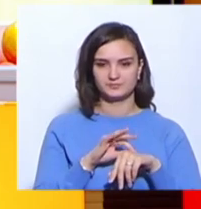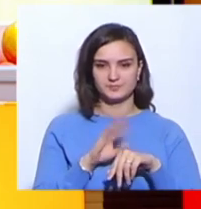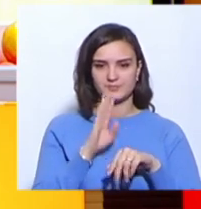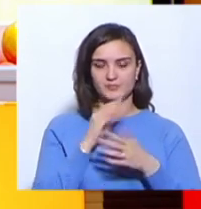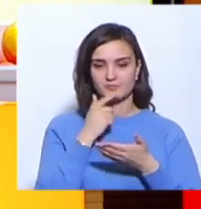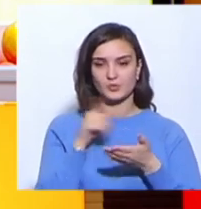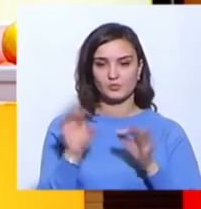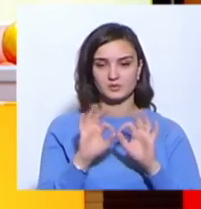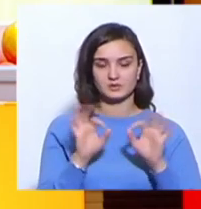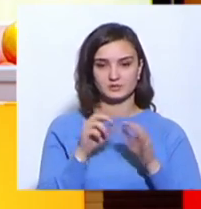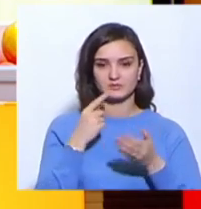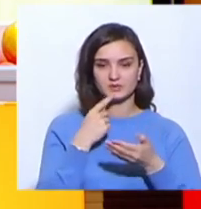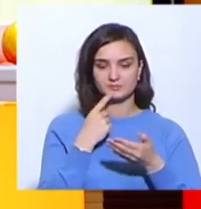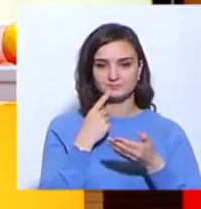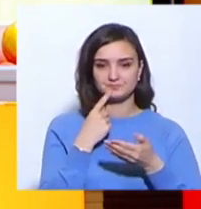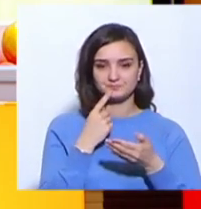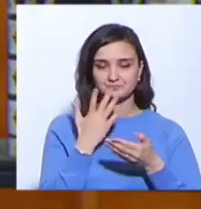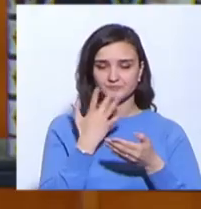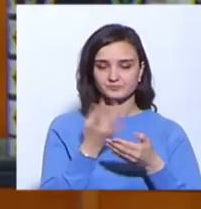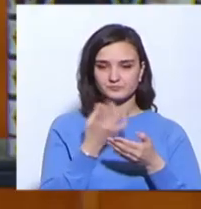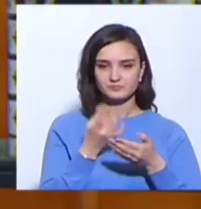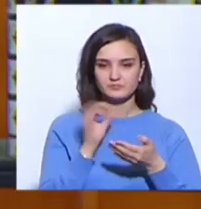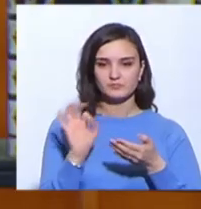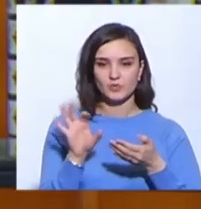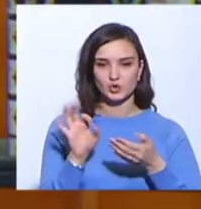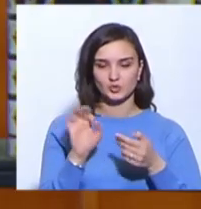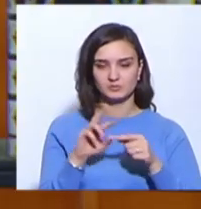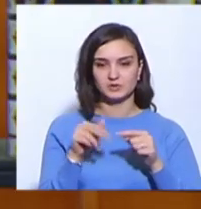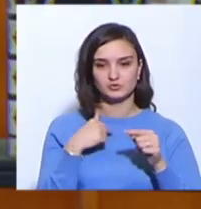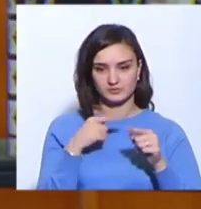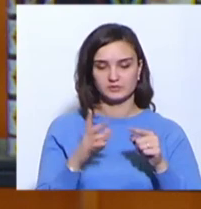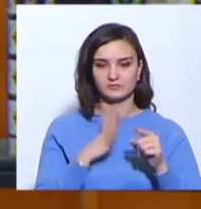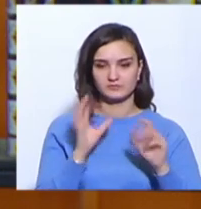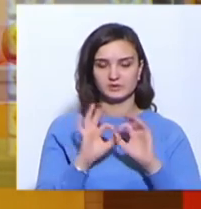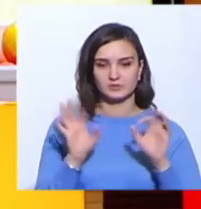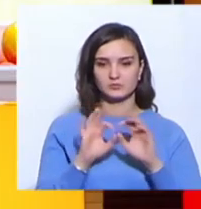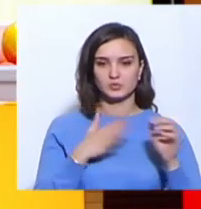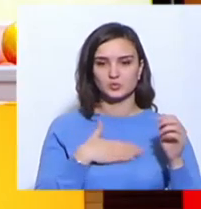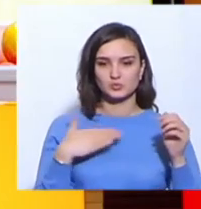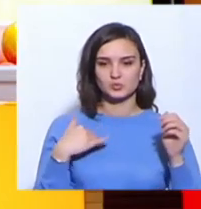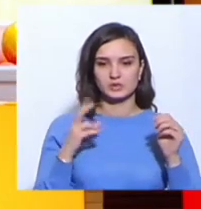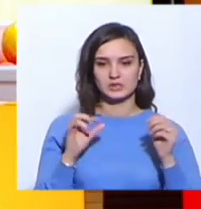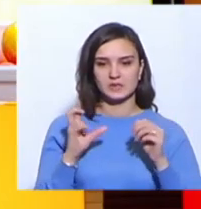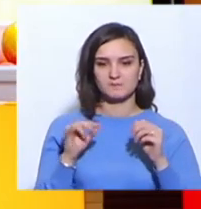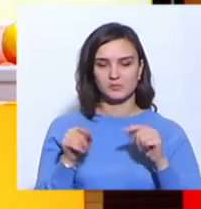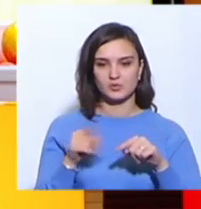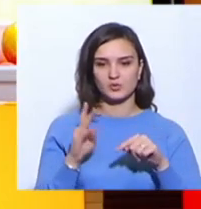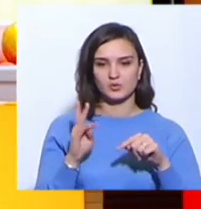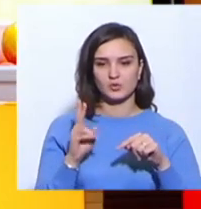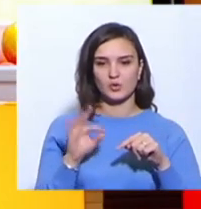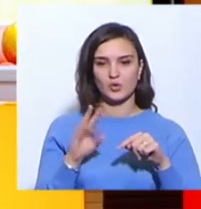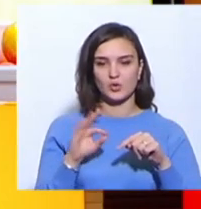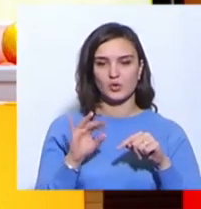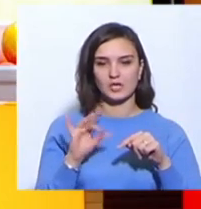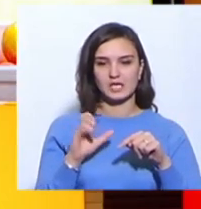ქალბატონმა ეთერმა ბრძანა ვარდისფერი ოქტომბერი და ჩვენ მაშინაც გვისაუბრია ძუძუს კიბო, კოლორექტალური კიბო,